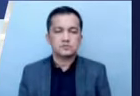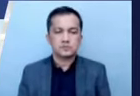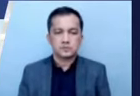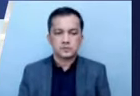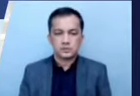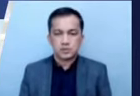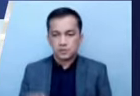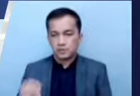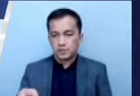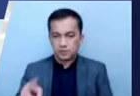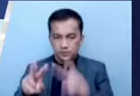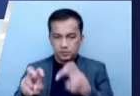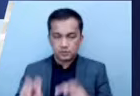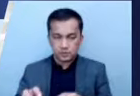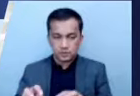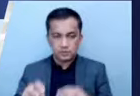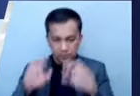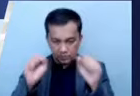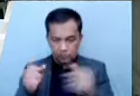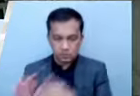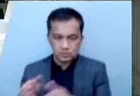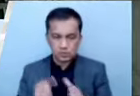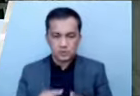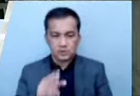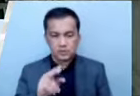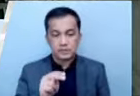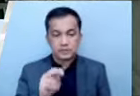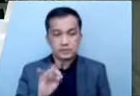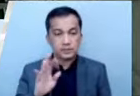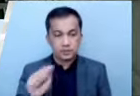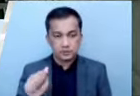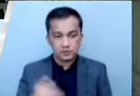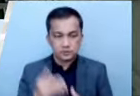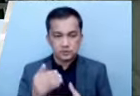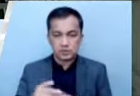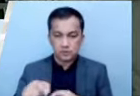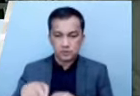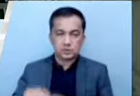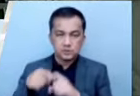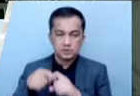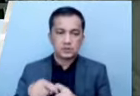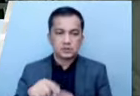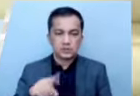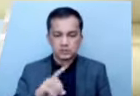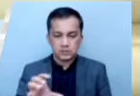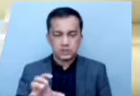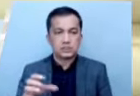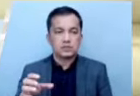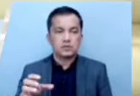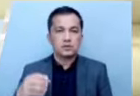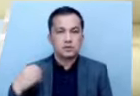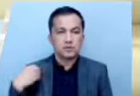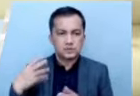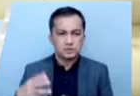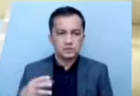ang mga pamamaraan sa National Food Authority kasunod ng suspensyon ng higit 100 mga opisyal nito na